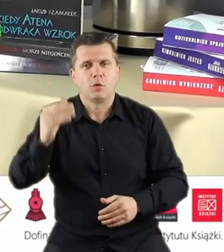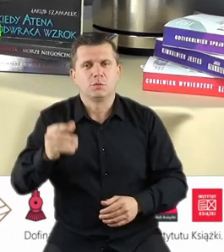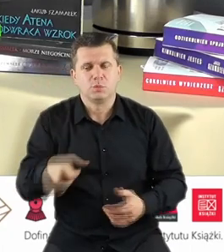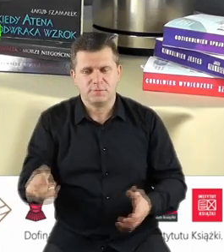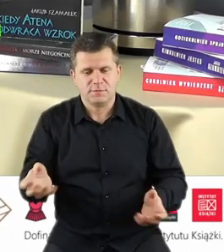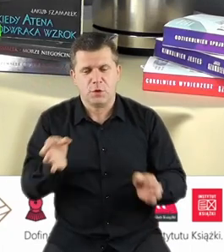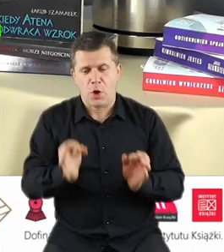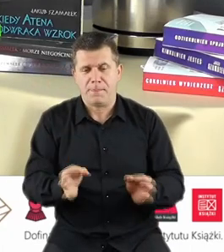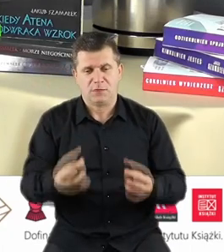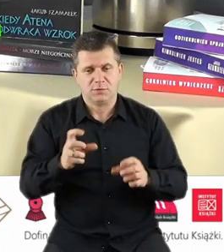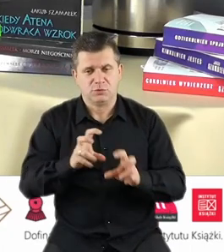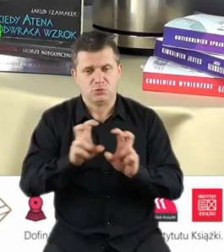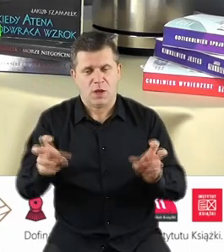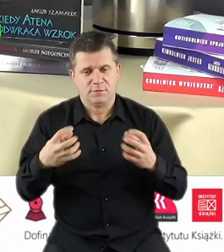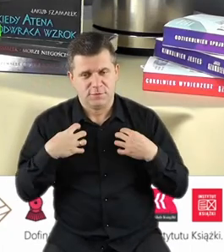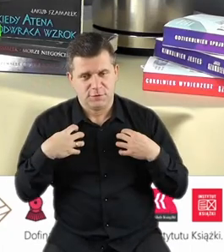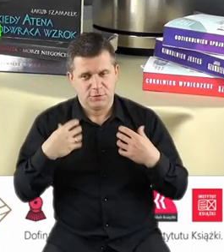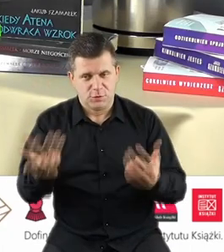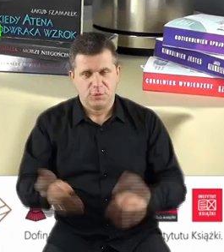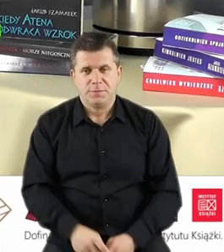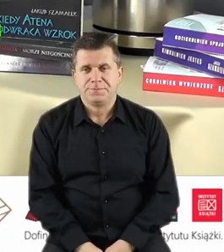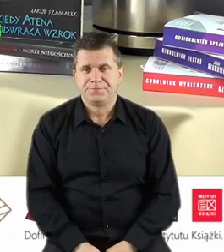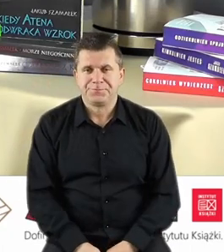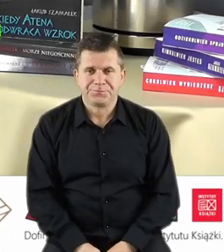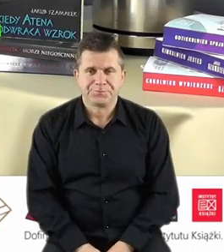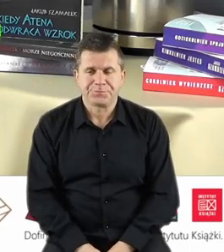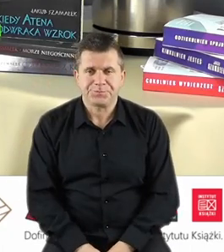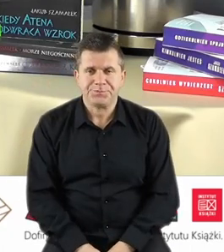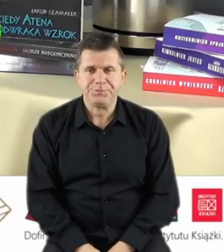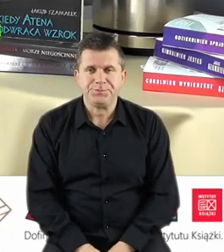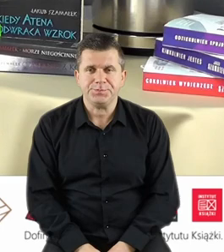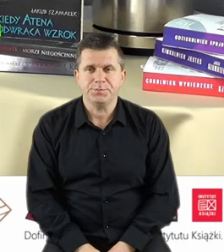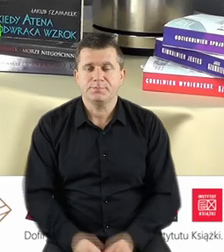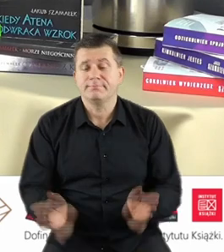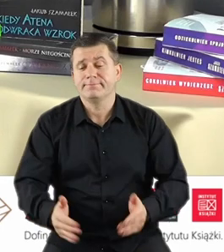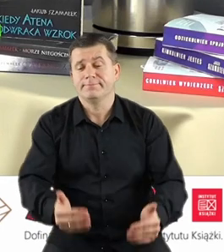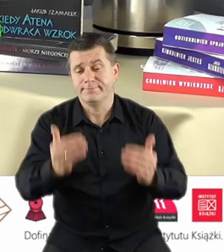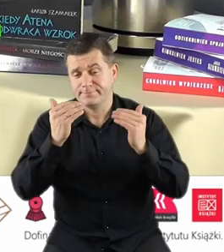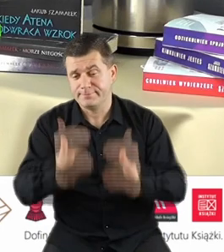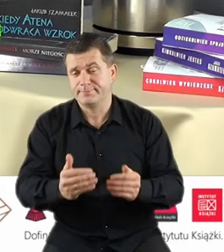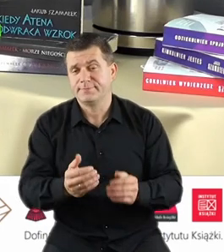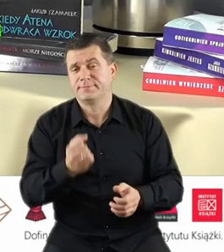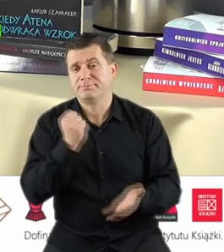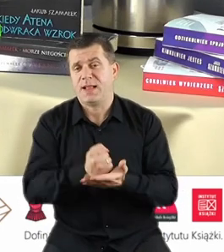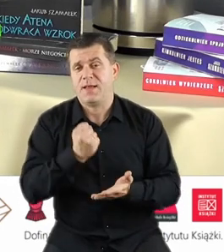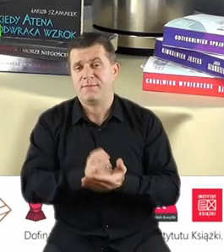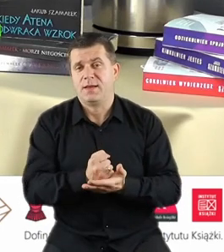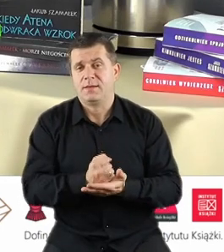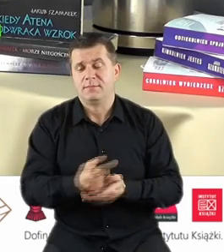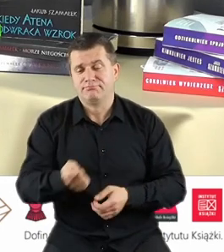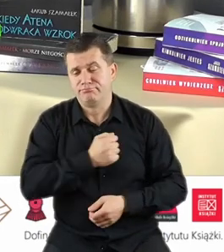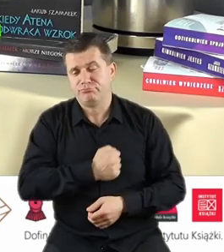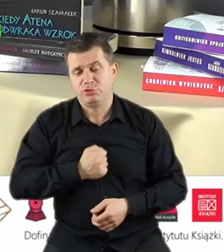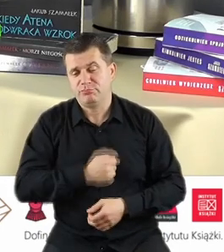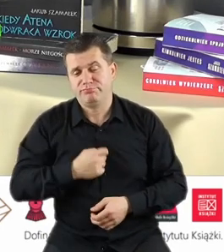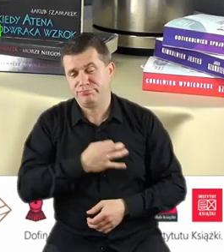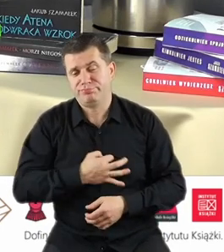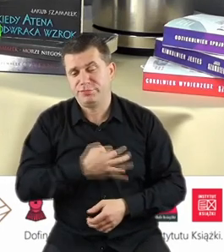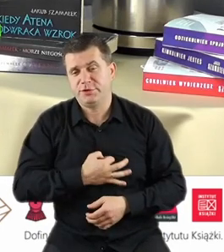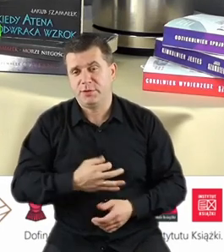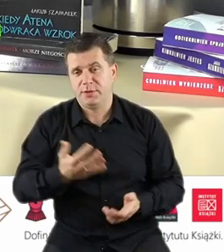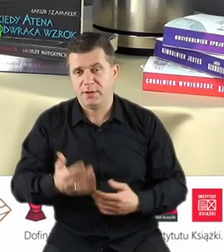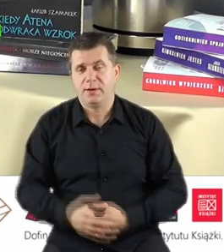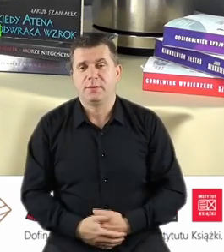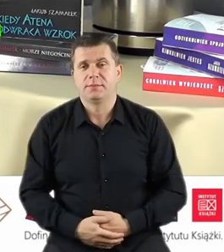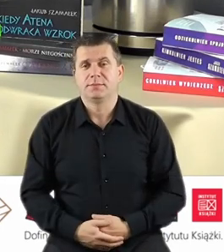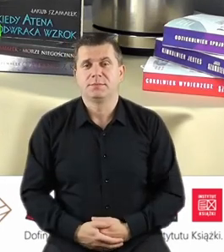w tych czasach. I no jakby tutaj takim kolejnym aspektem no, przykrym i jakby nie jest to coś, o